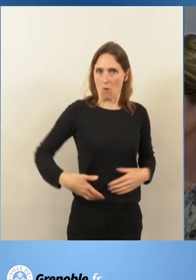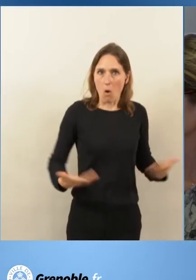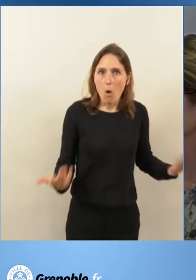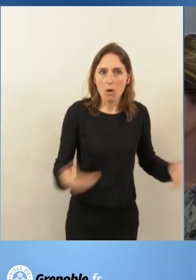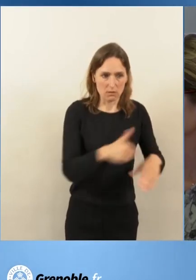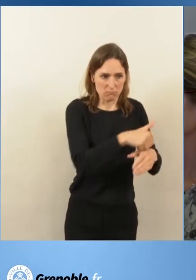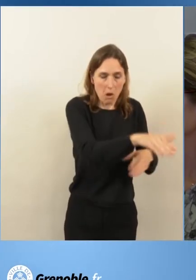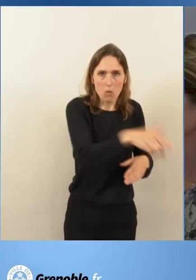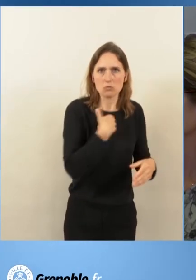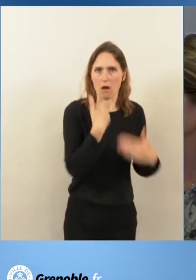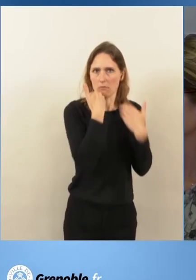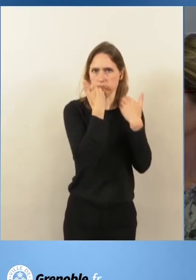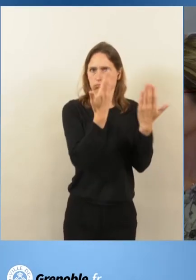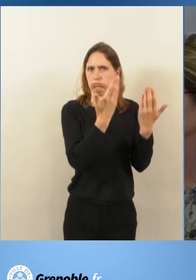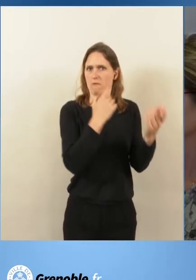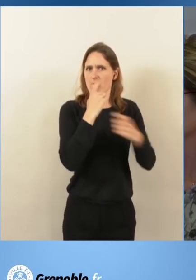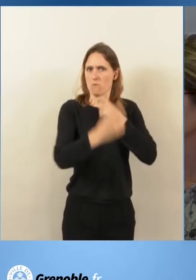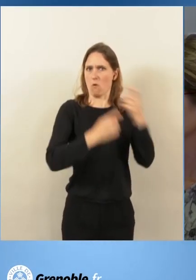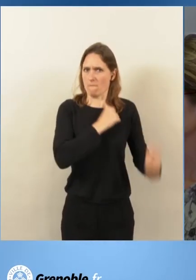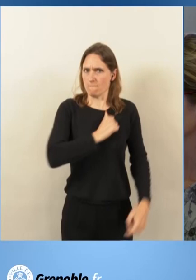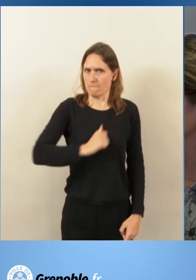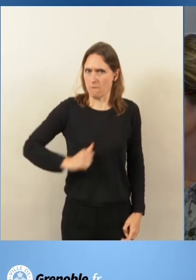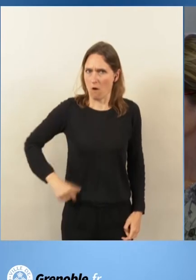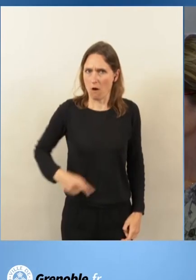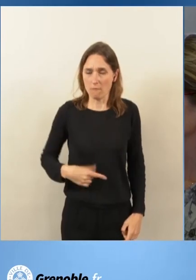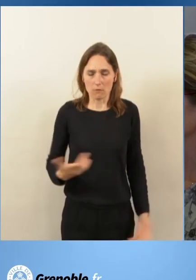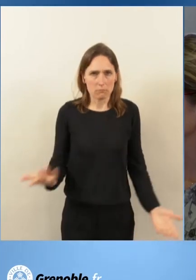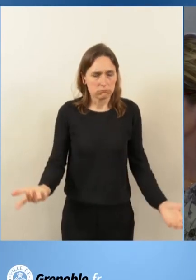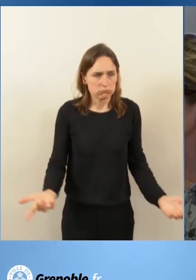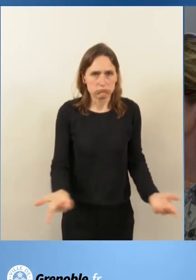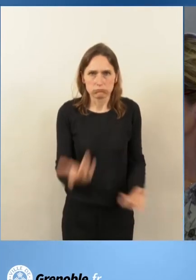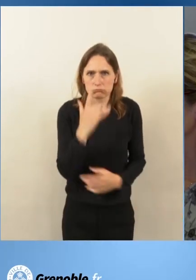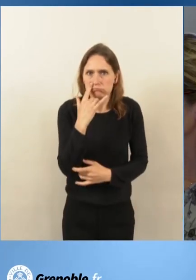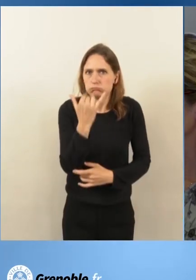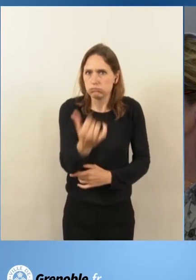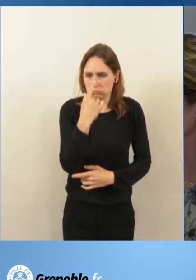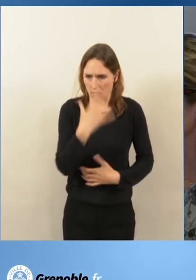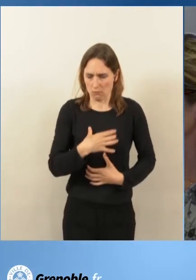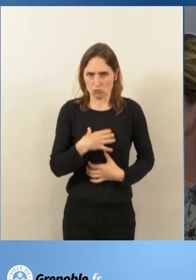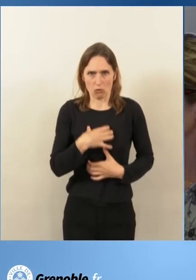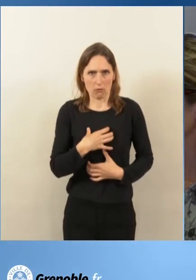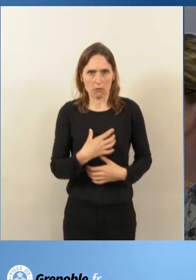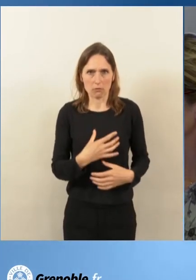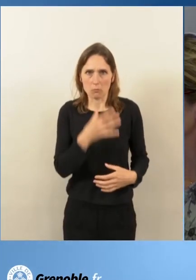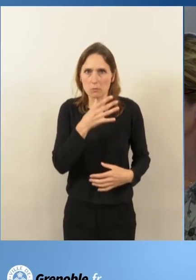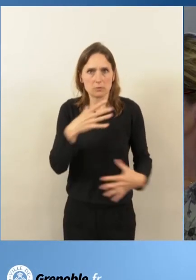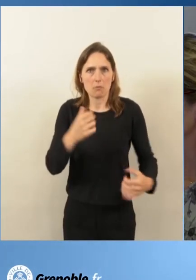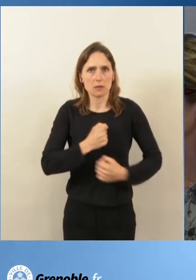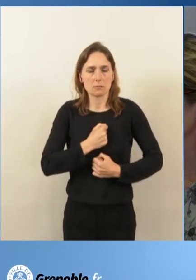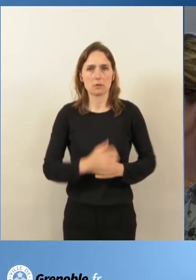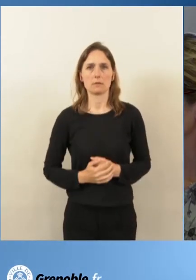trouve que cette cette brutalité dont vous faites preuve est extrêmement choquante et difficile à supporter